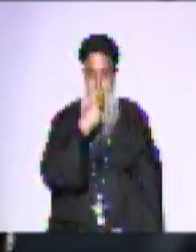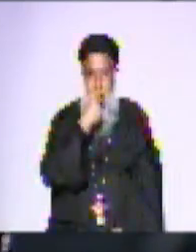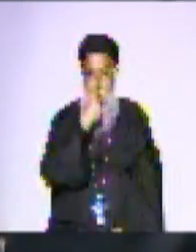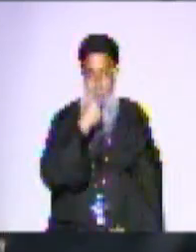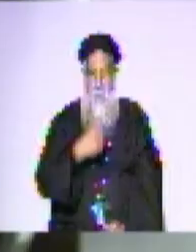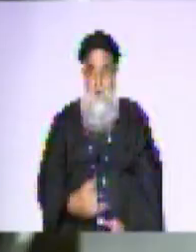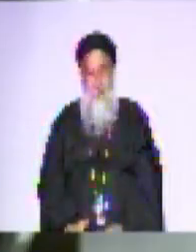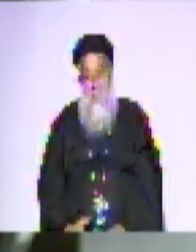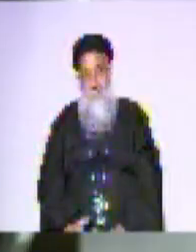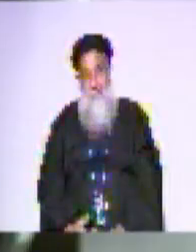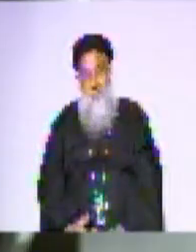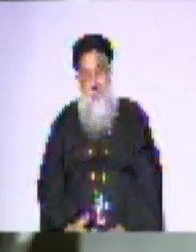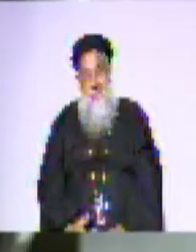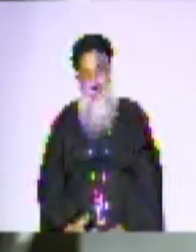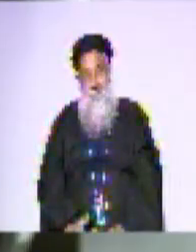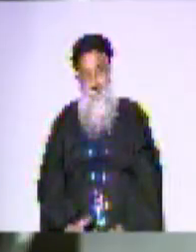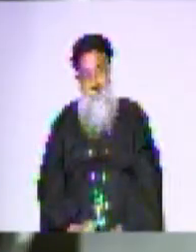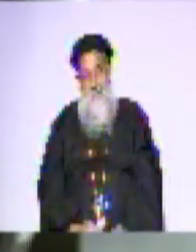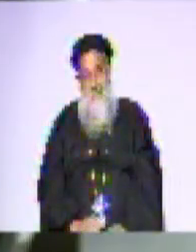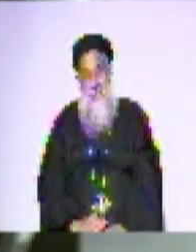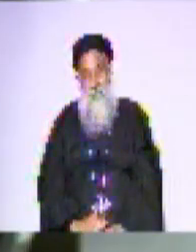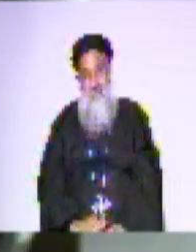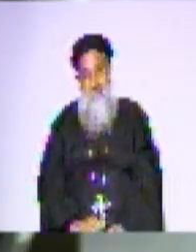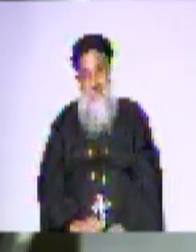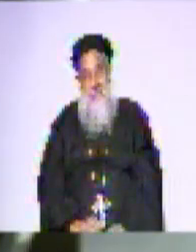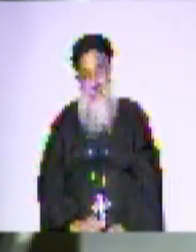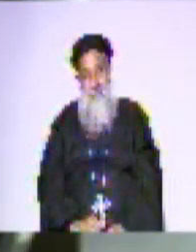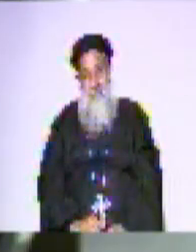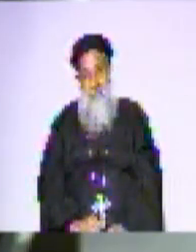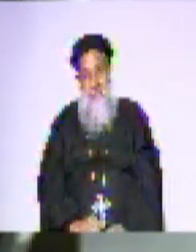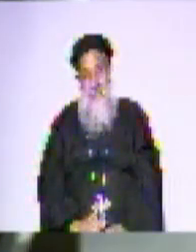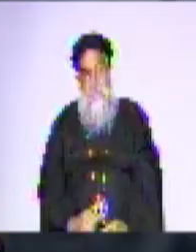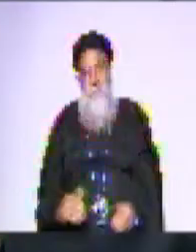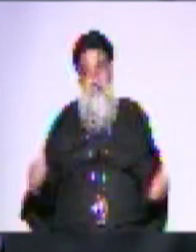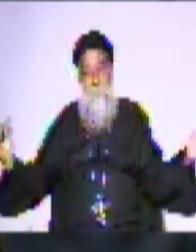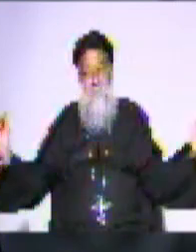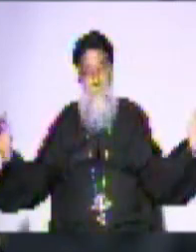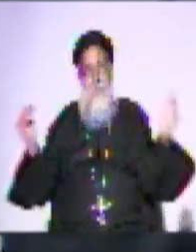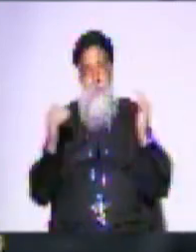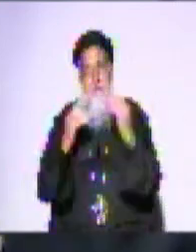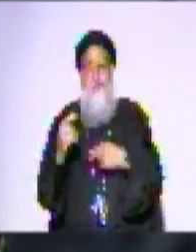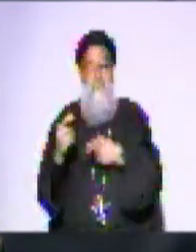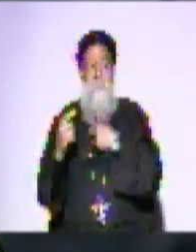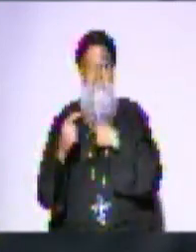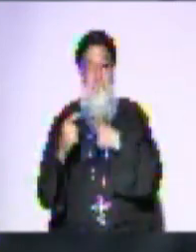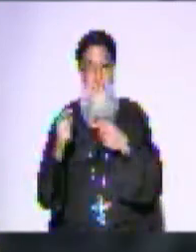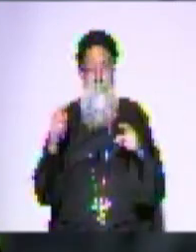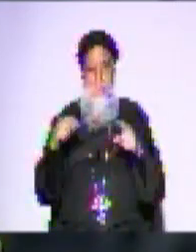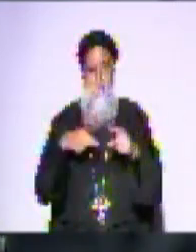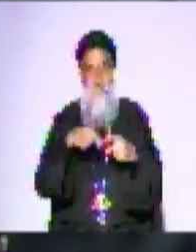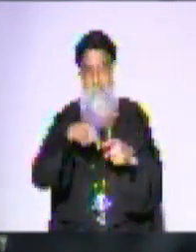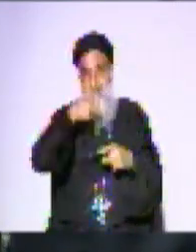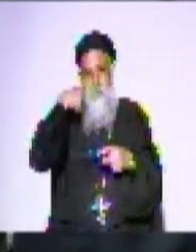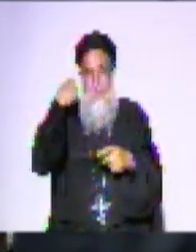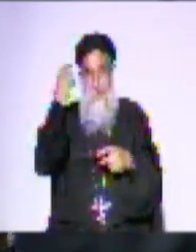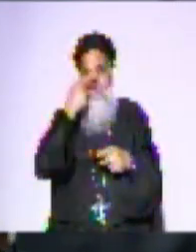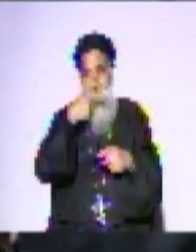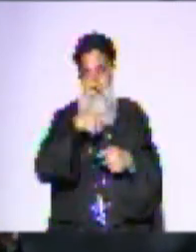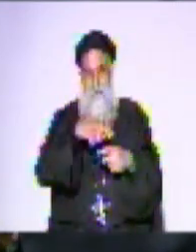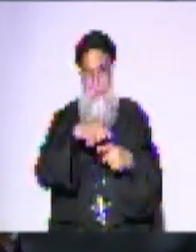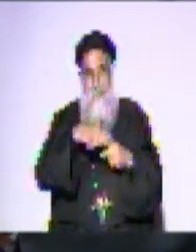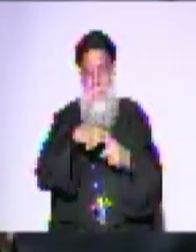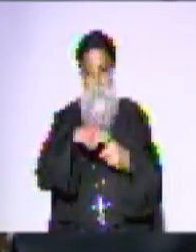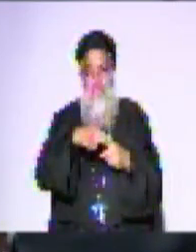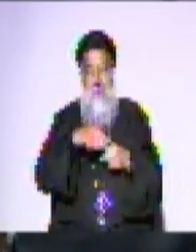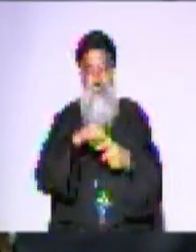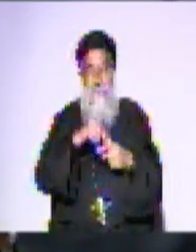التشبيه. لطيف. يعني لأن يوم الجمعة فصل الإنجيل بتاع القداس من معلمنا يوحنا